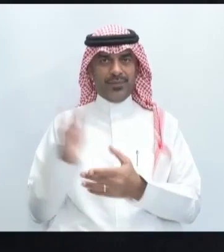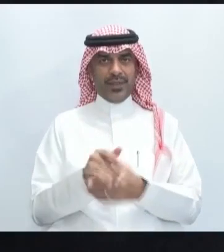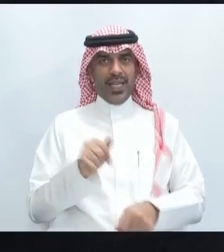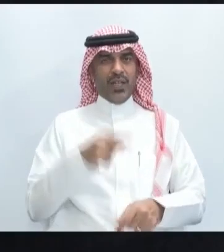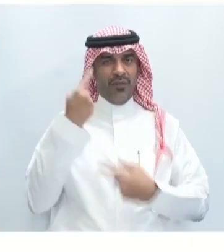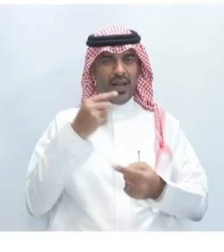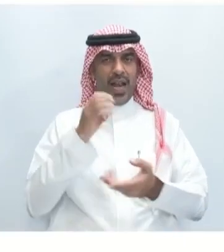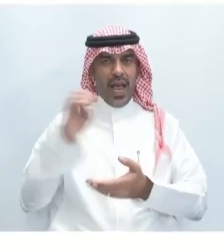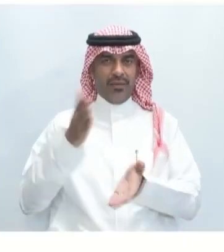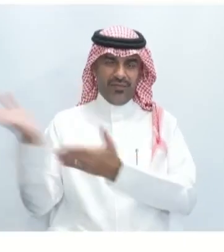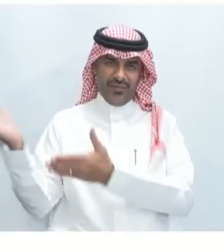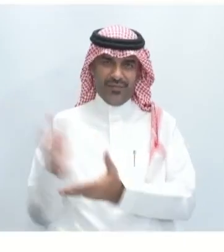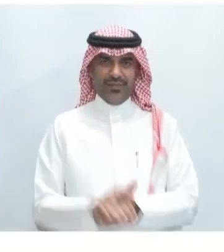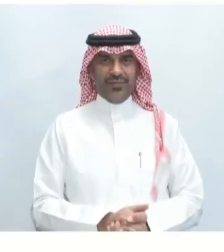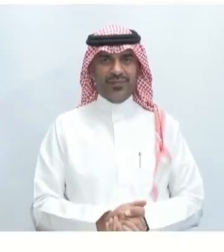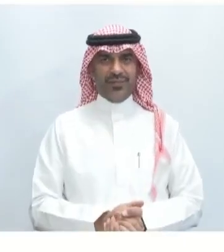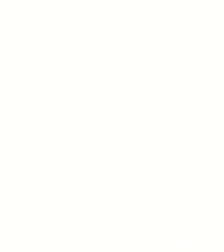وتفضلوا مبدعين